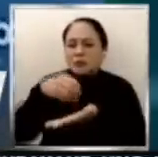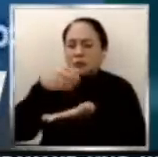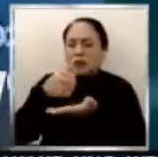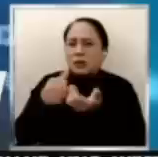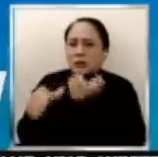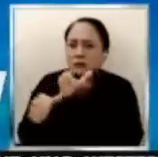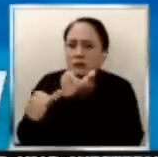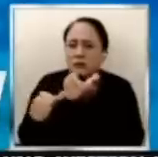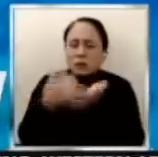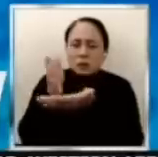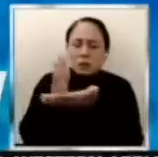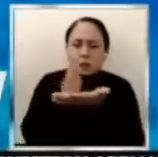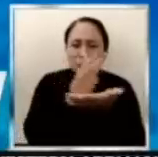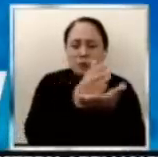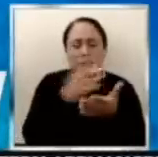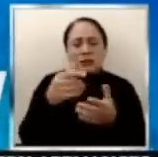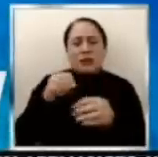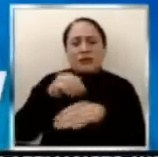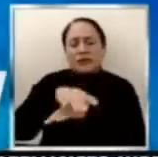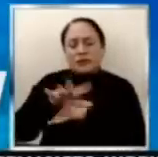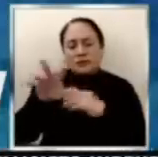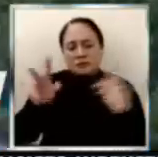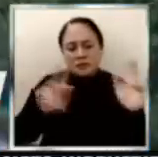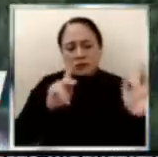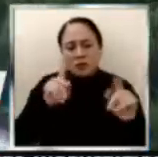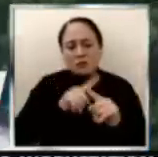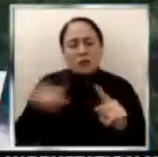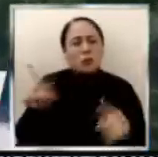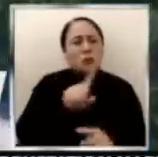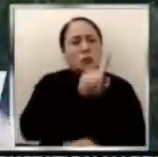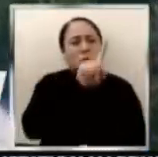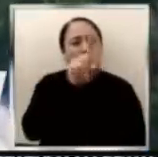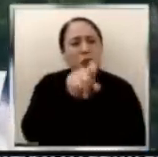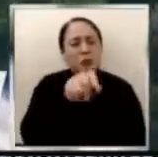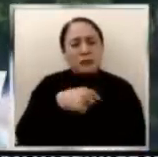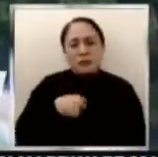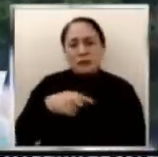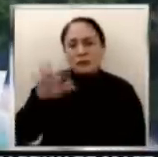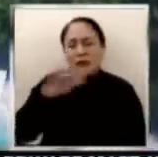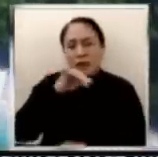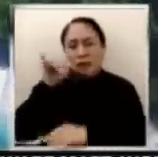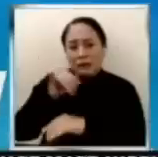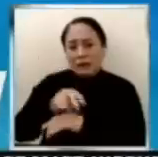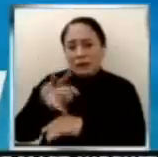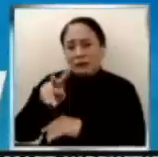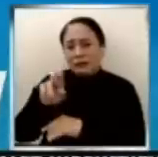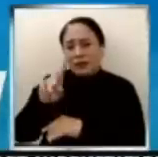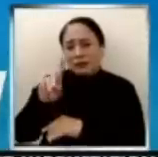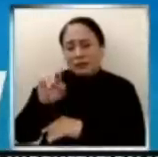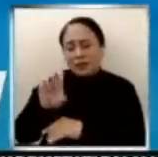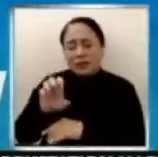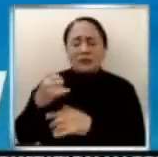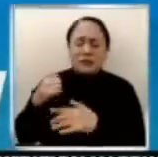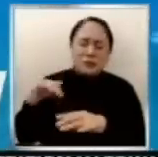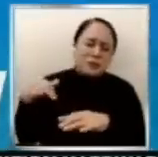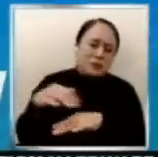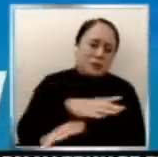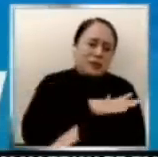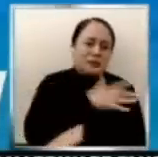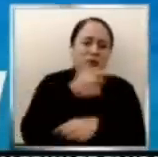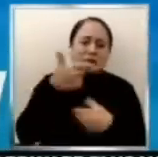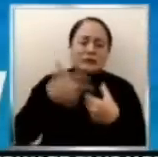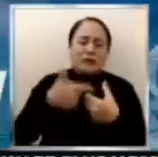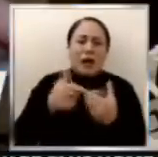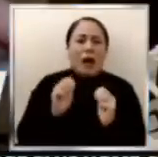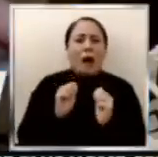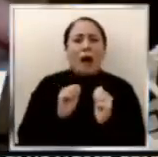oil spill. Pero tanong ng mga taga-Verde Island sa Batangas na apektado na rin ng oil spill, paano naman daw